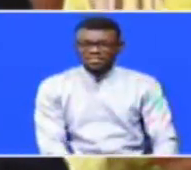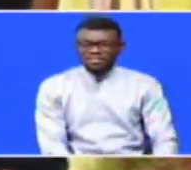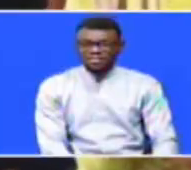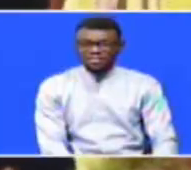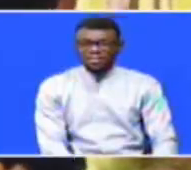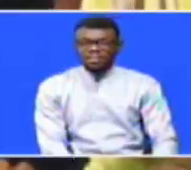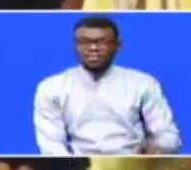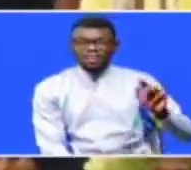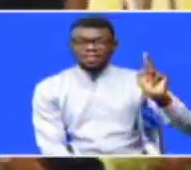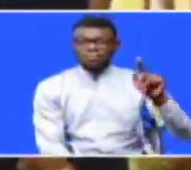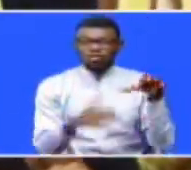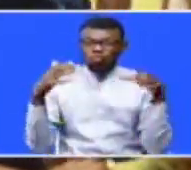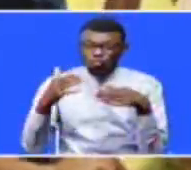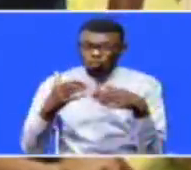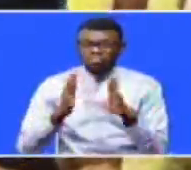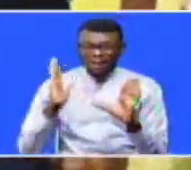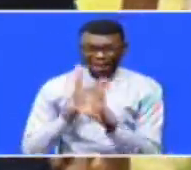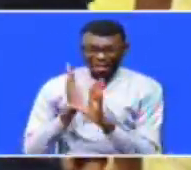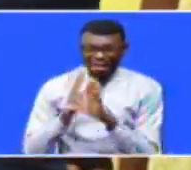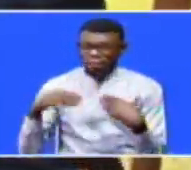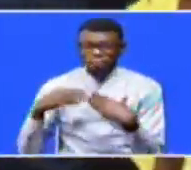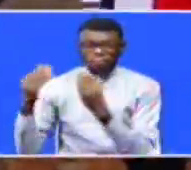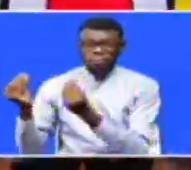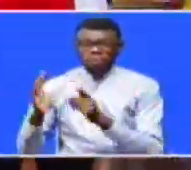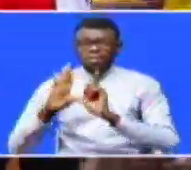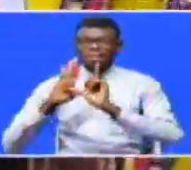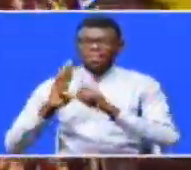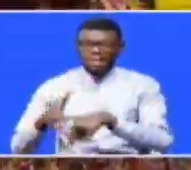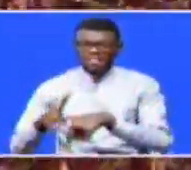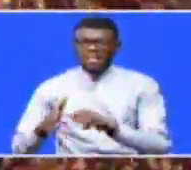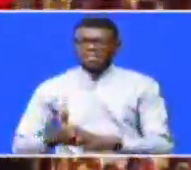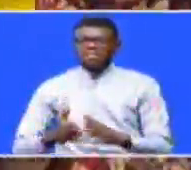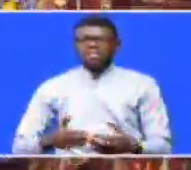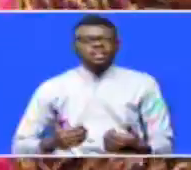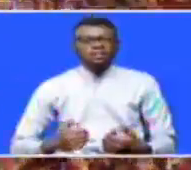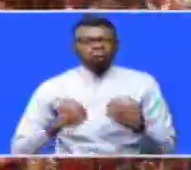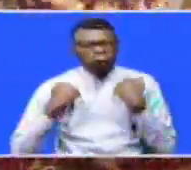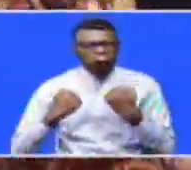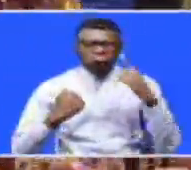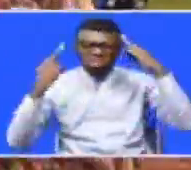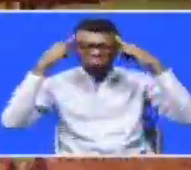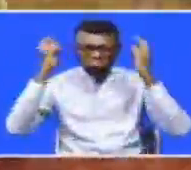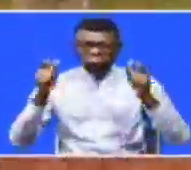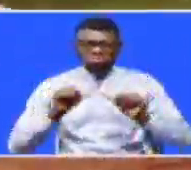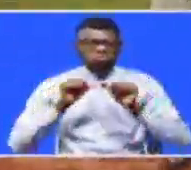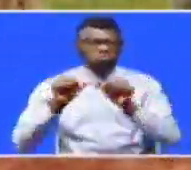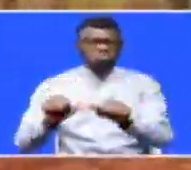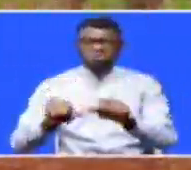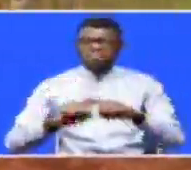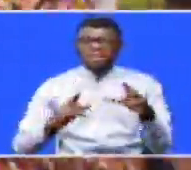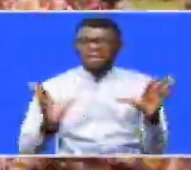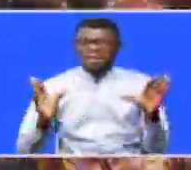Baadhi ya waheshimiwa wakatafuta salama, ila baadaye wakarejea kwa meno ya juu, lakini mkutano ukaishia